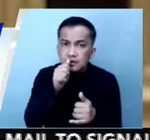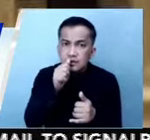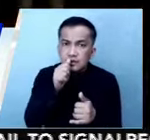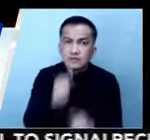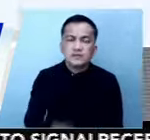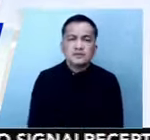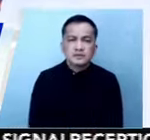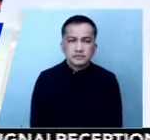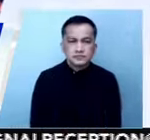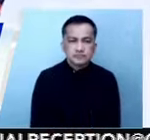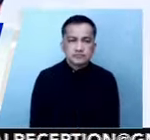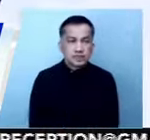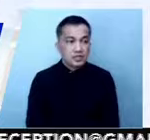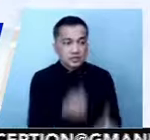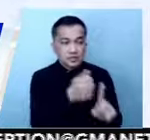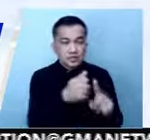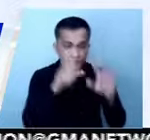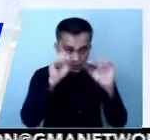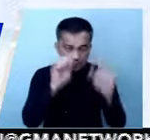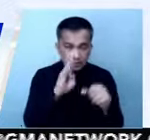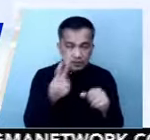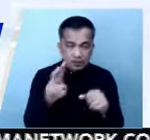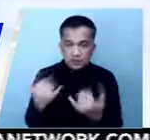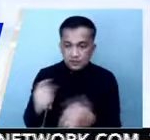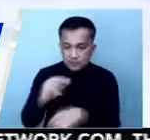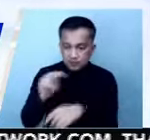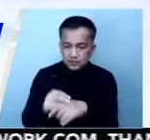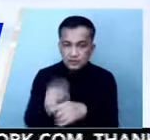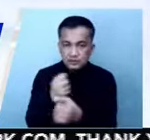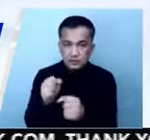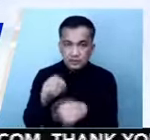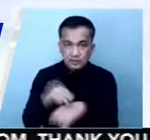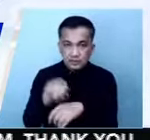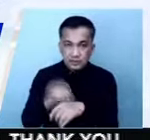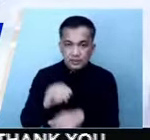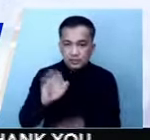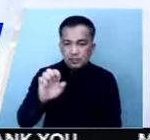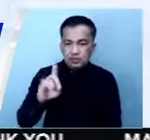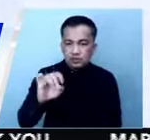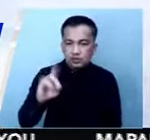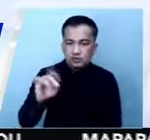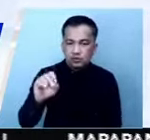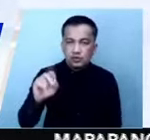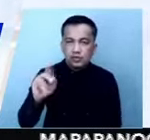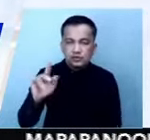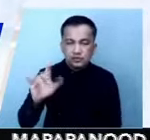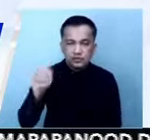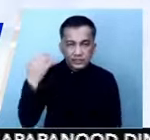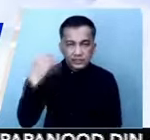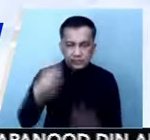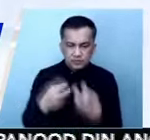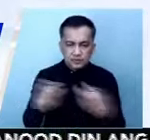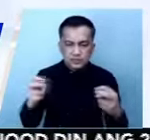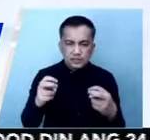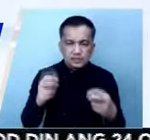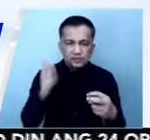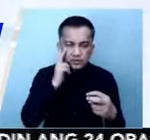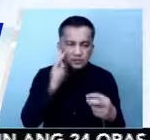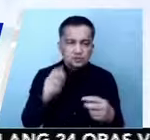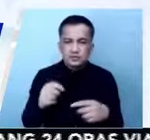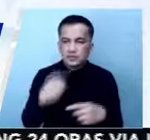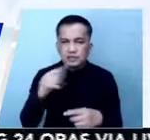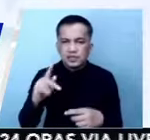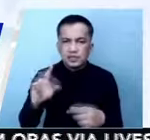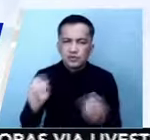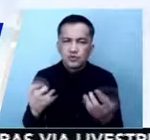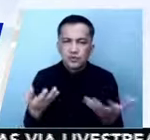Pangulong Marcos si ngayon National Security Advisor Eduardo Anyo na dati ring nasa gabinete ni Duterte. Pero sabi raw sa kanya ni Anyo, wala raw itong